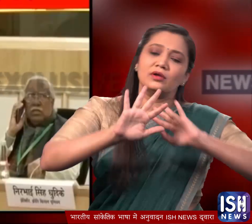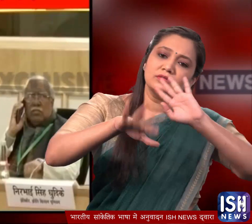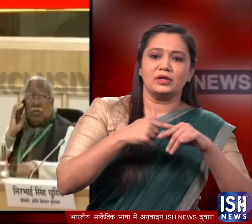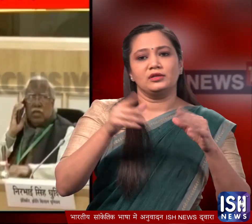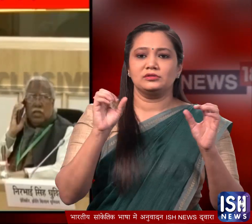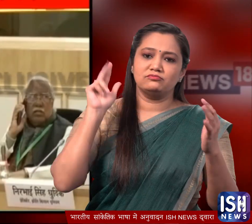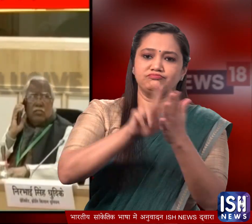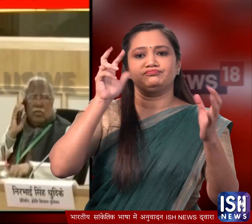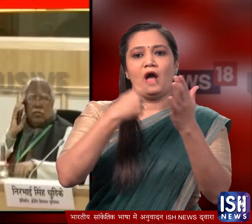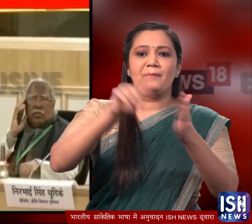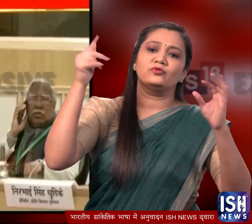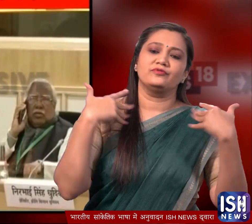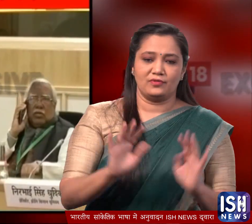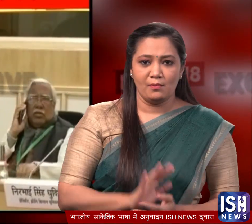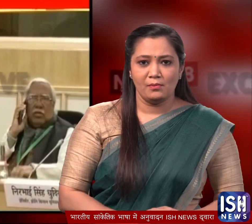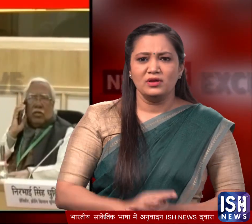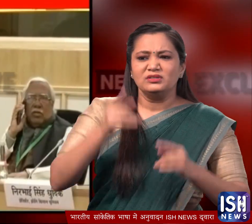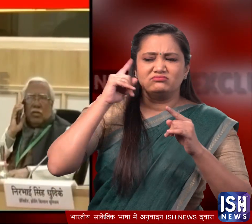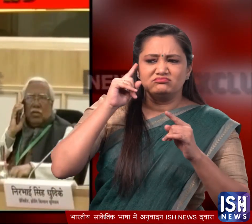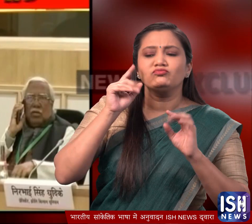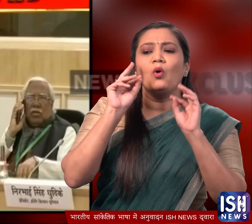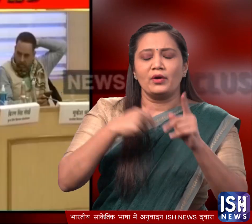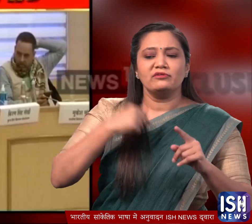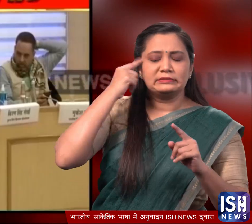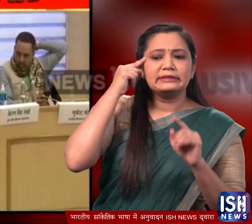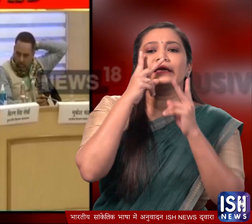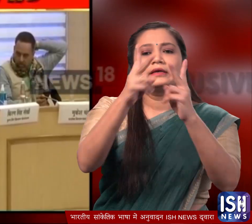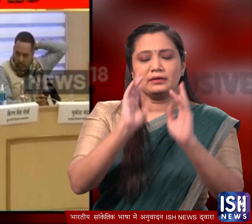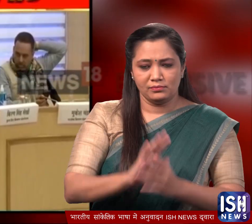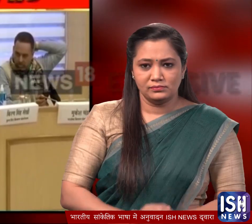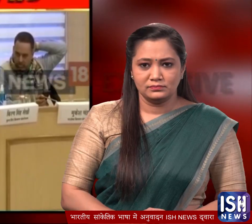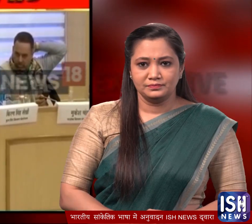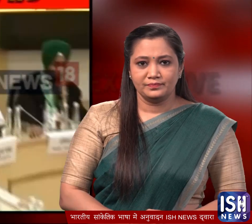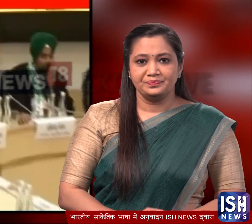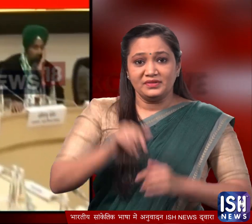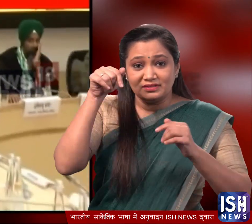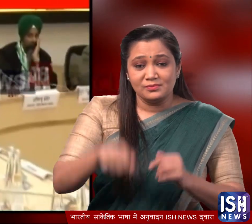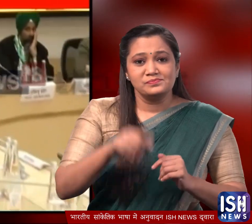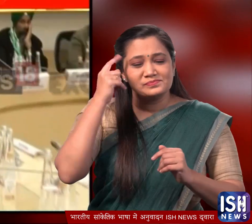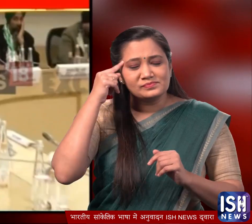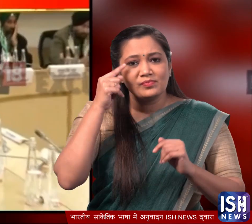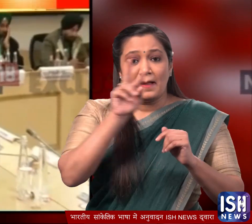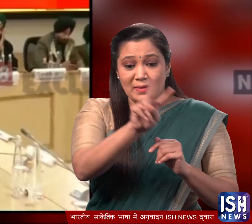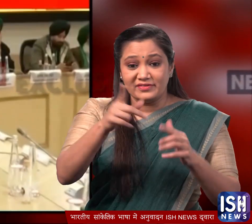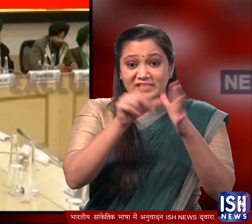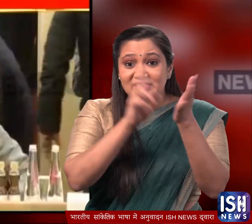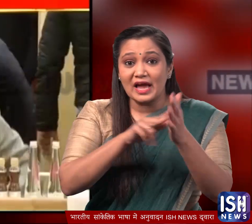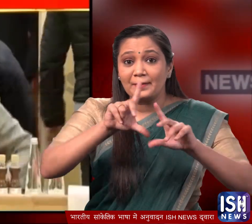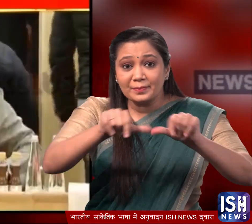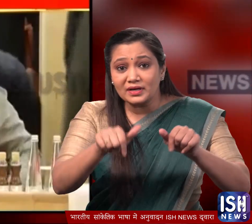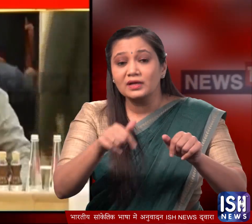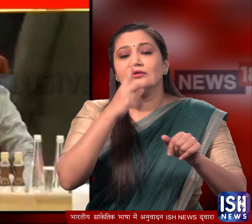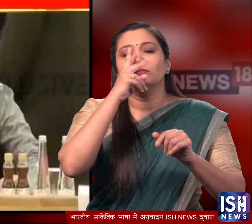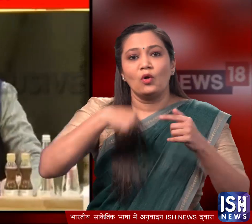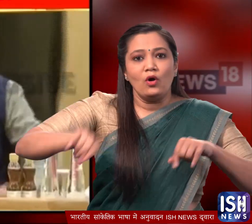किसान नेताओं ने सरकार की ओर से दिए गए प्रस्ताव को ठुकराने के बजाय उस पर विचार करने का फैसला किया। यानी कि अब सबकी नजरें